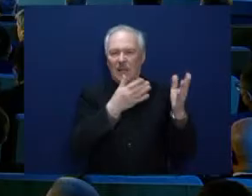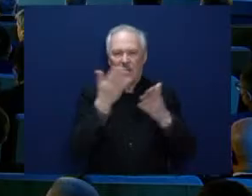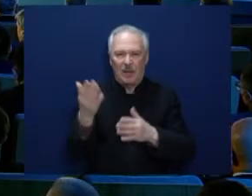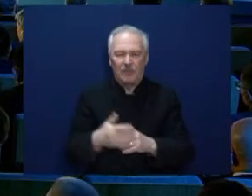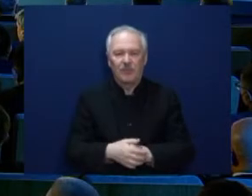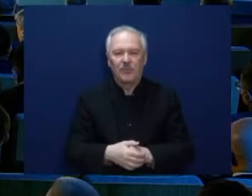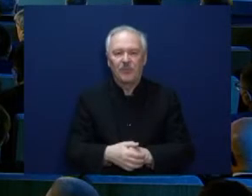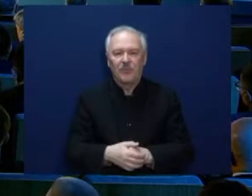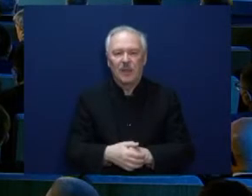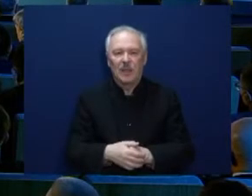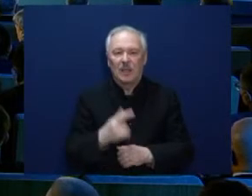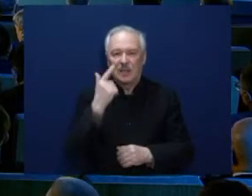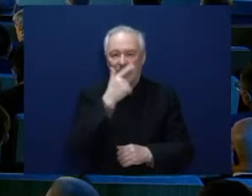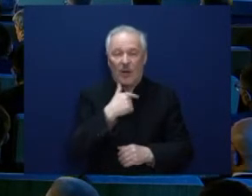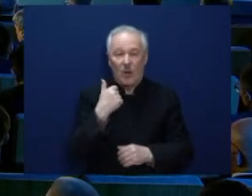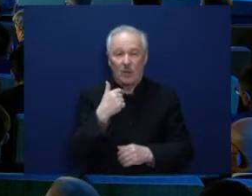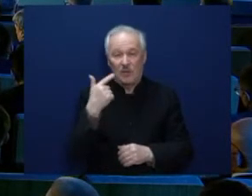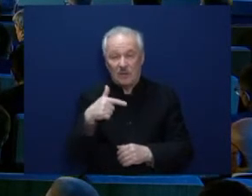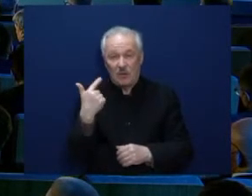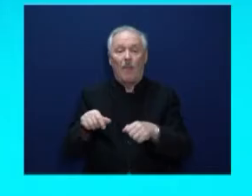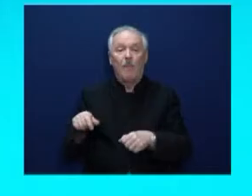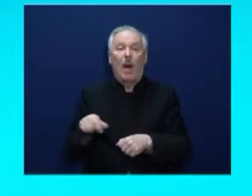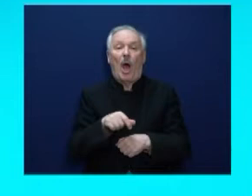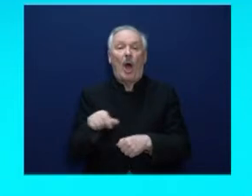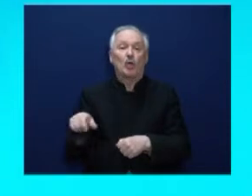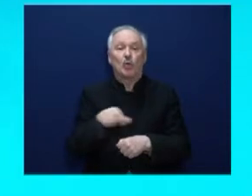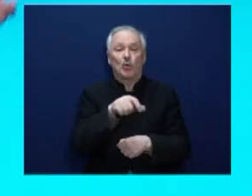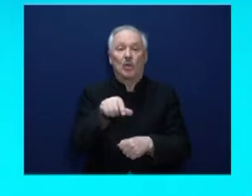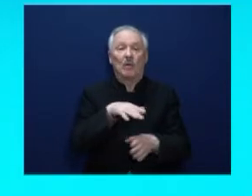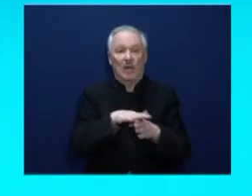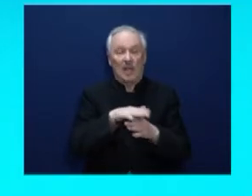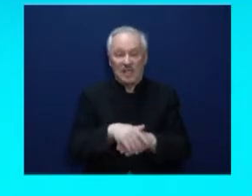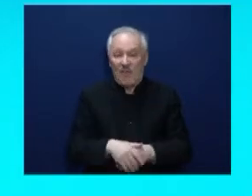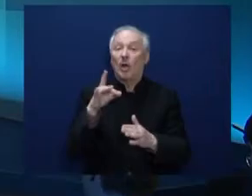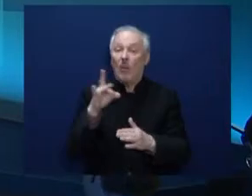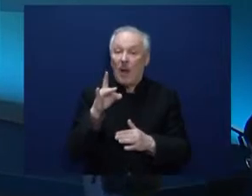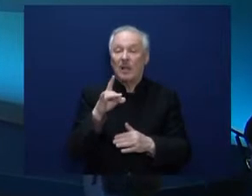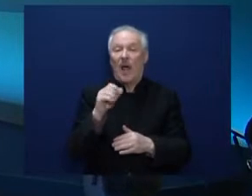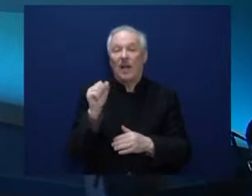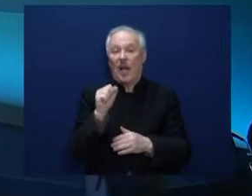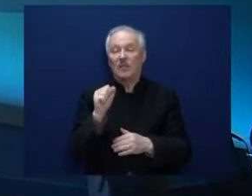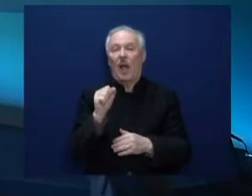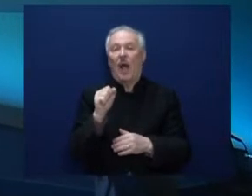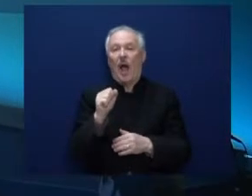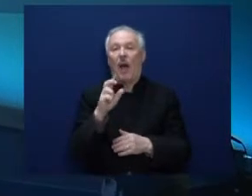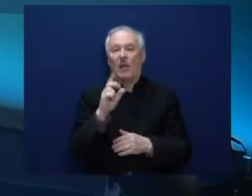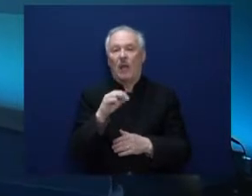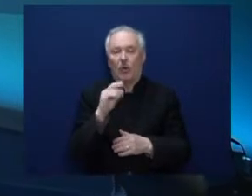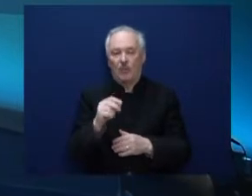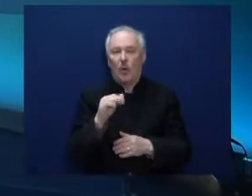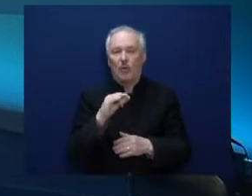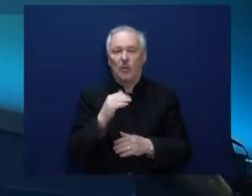реализовали. Многофункциональность – современный подход. Работа по обновлению парковых территорий в 2022